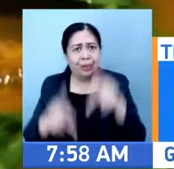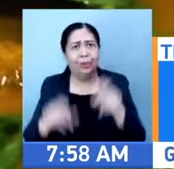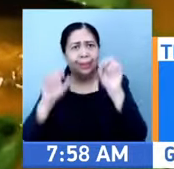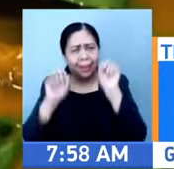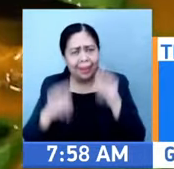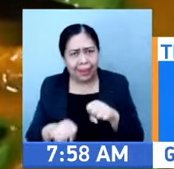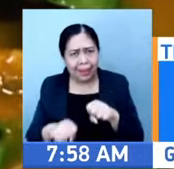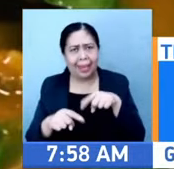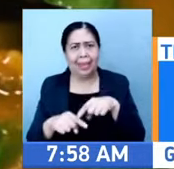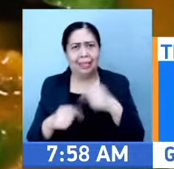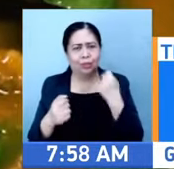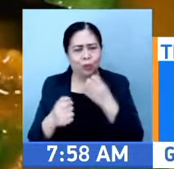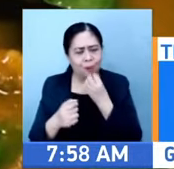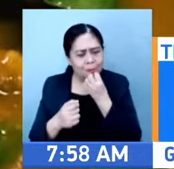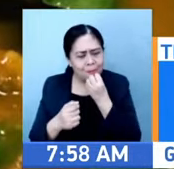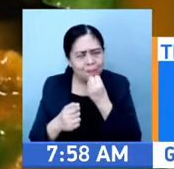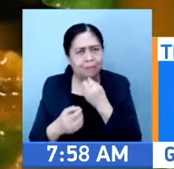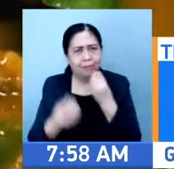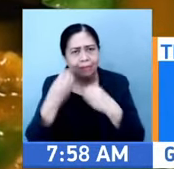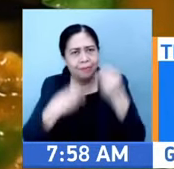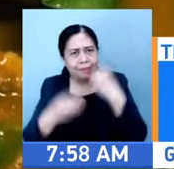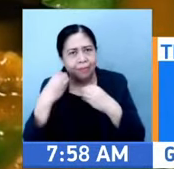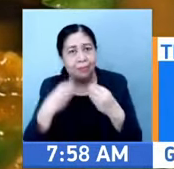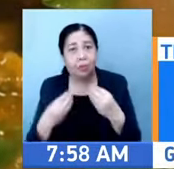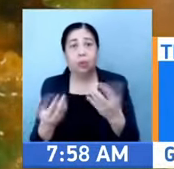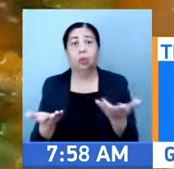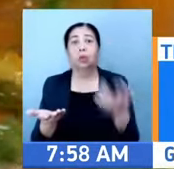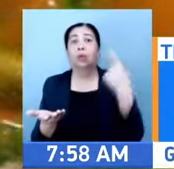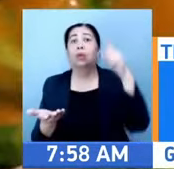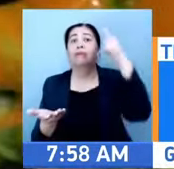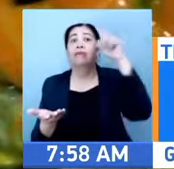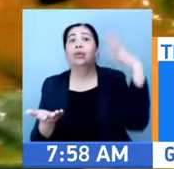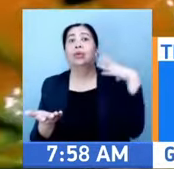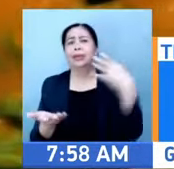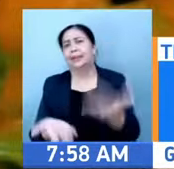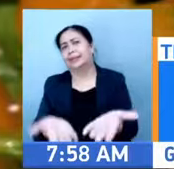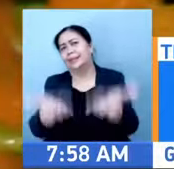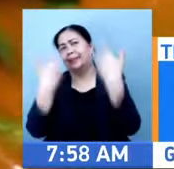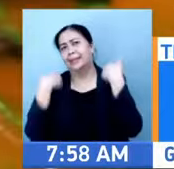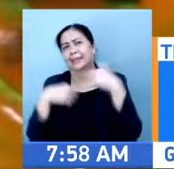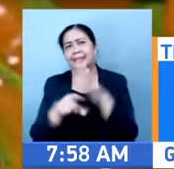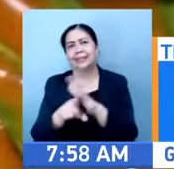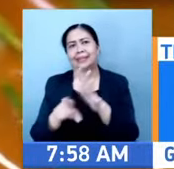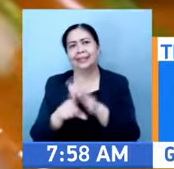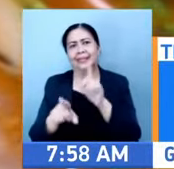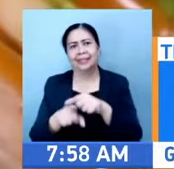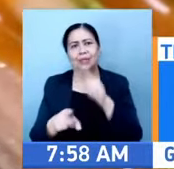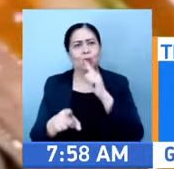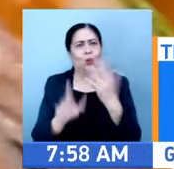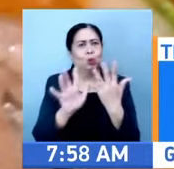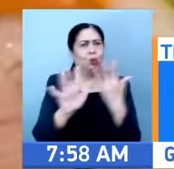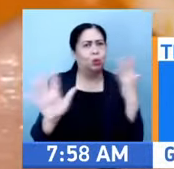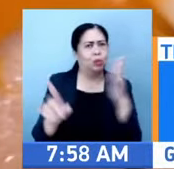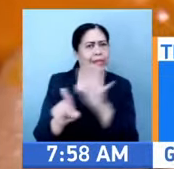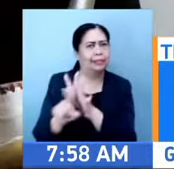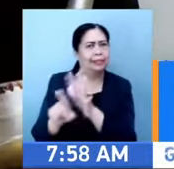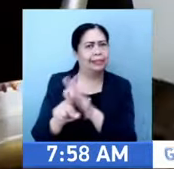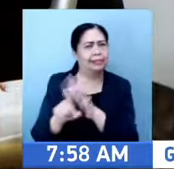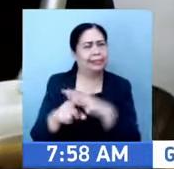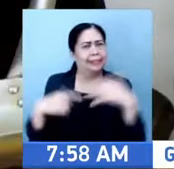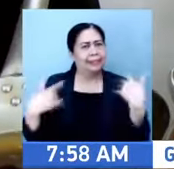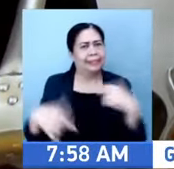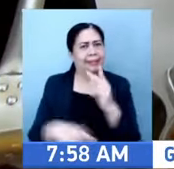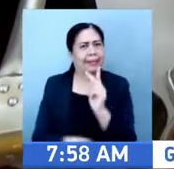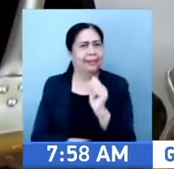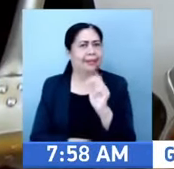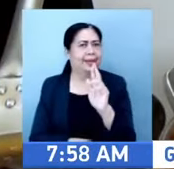to. Kaya, ano pang inaantay ninyo? Dito na tayo sa trending at talaga namang pinipilahang malupit na kare-kare. Dito lang.